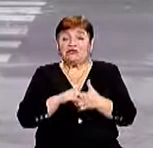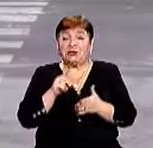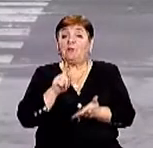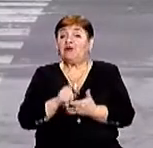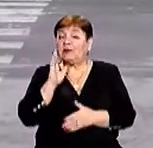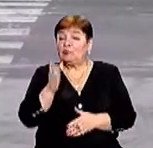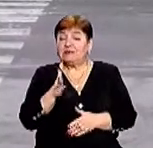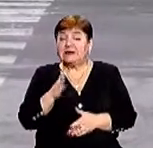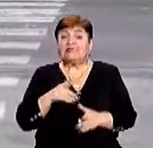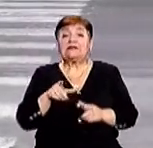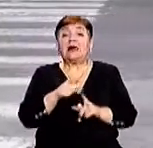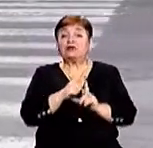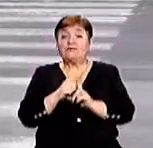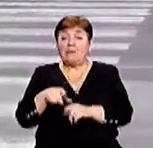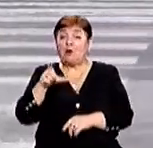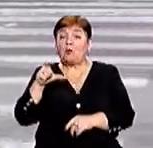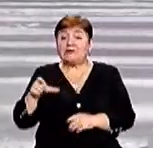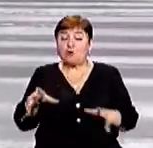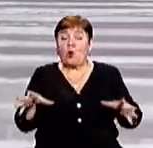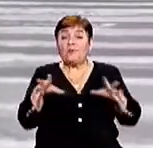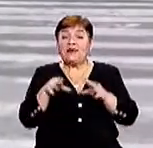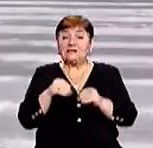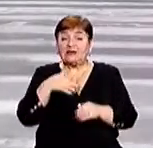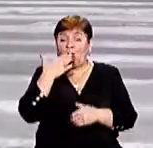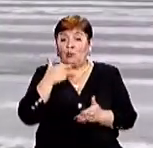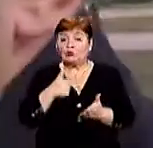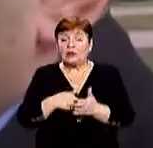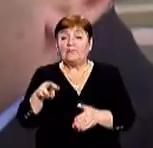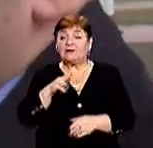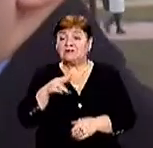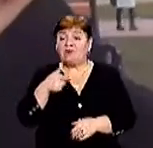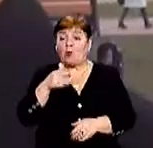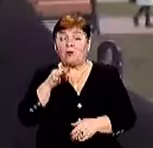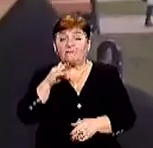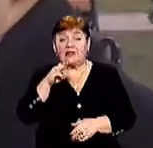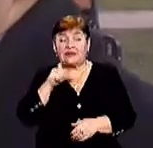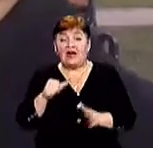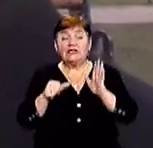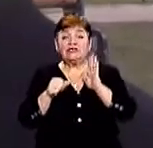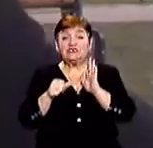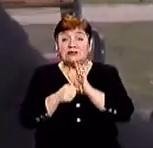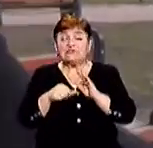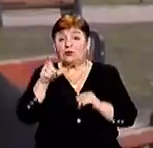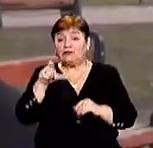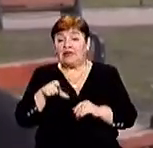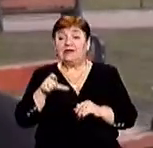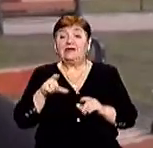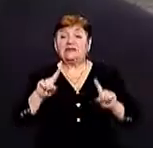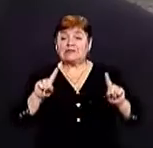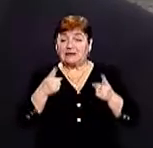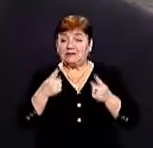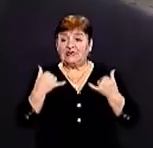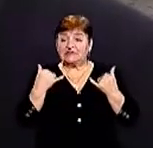За словами керівника громадської організації «Об'єднання ромів Ужгорода» Мирослава Горвата, правоохоронці затримали 6 людей. Зараз їх